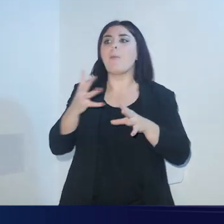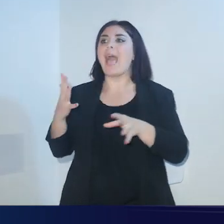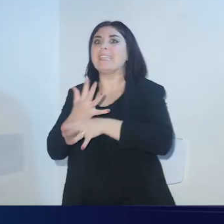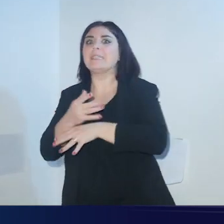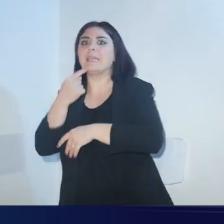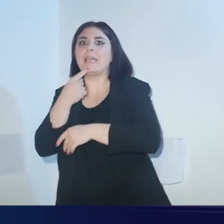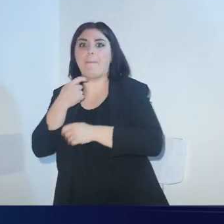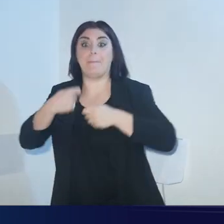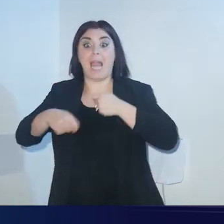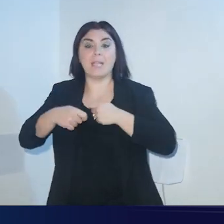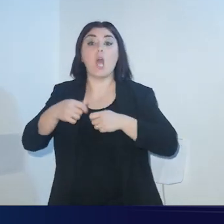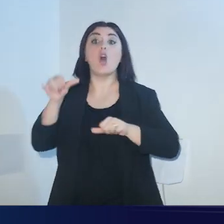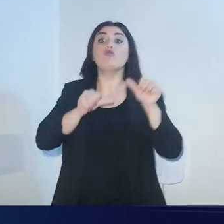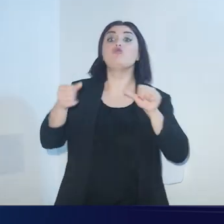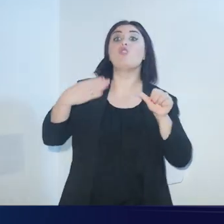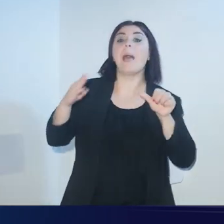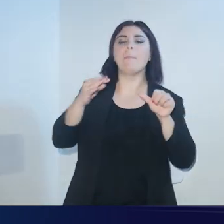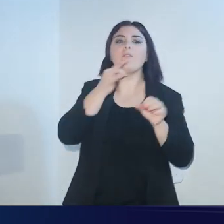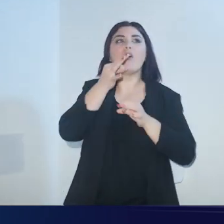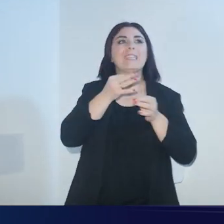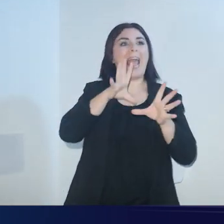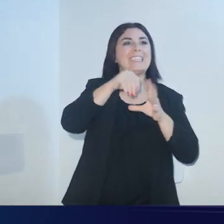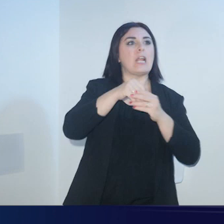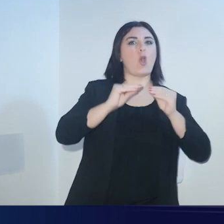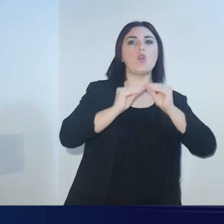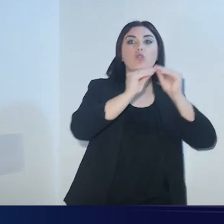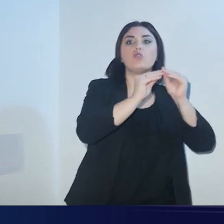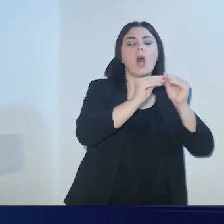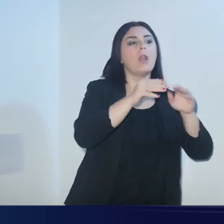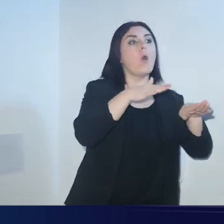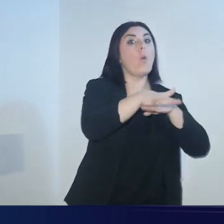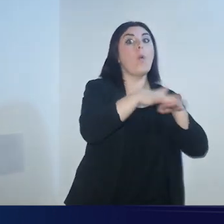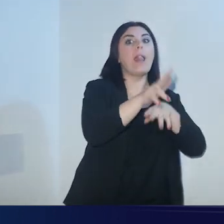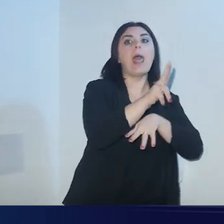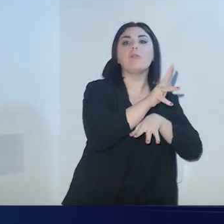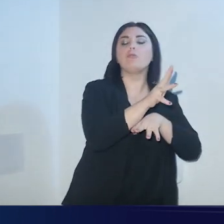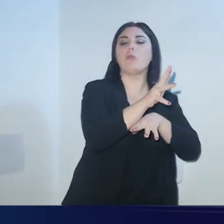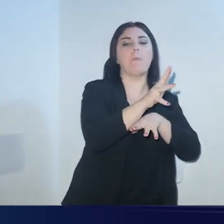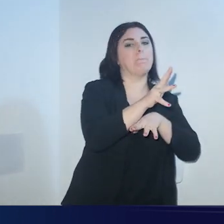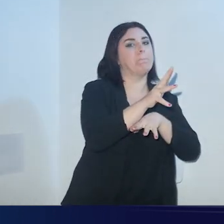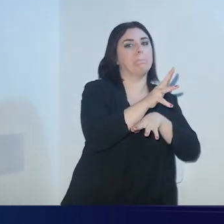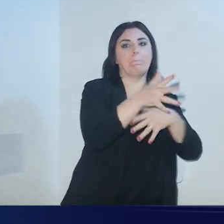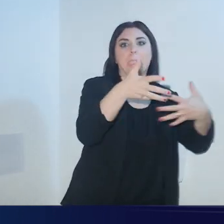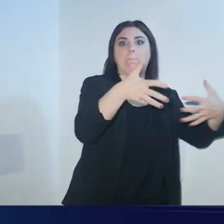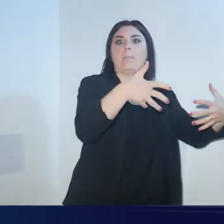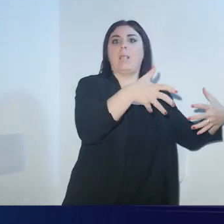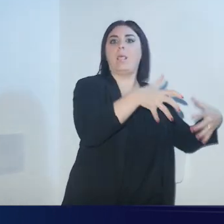plastica, con l'avvento del cemento, quindi all'interno delle costruzioni non si è più usato il legno, non si è più usato all'interno